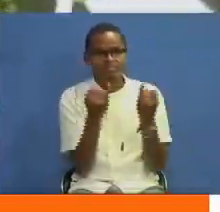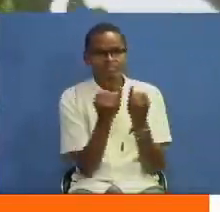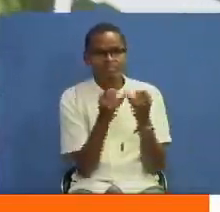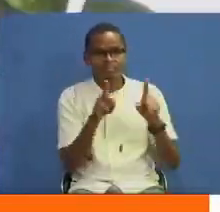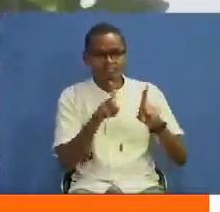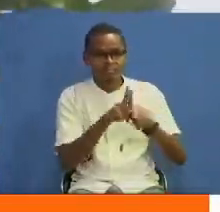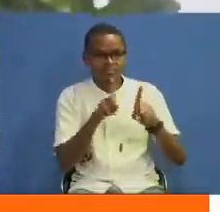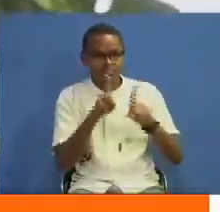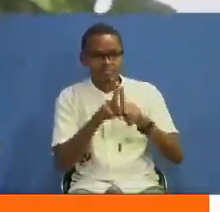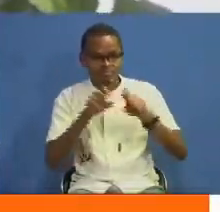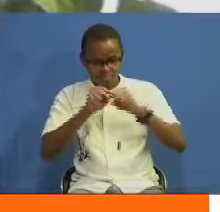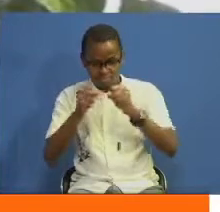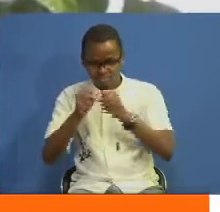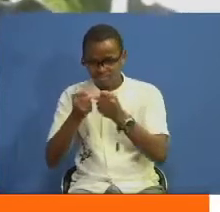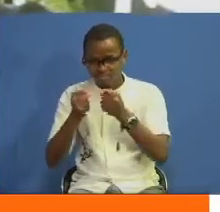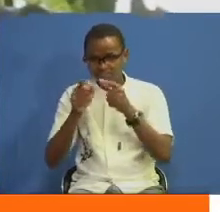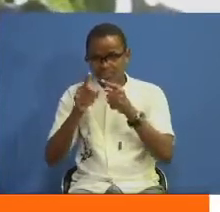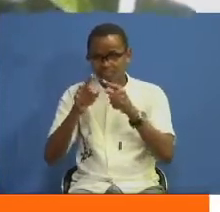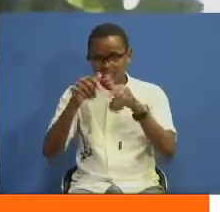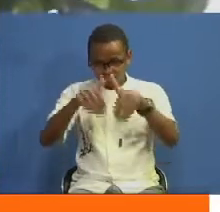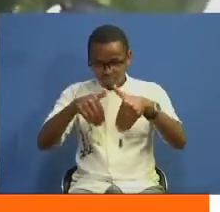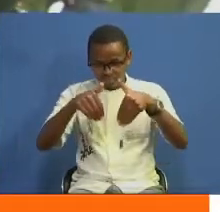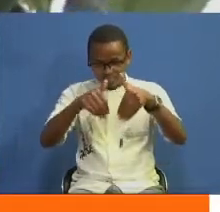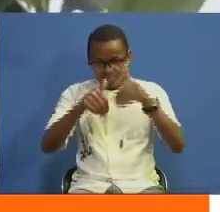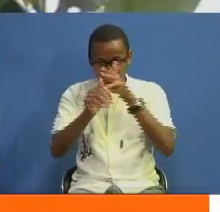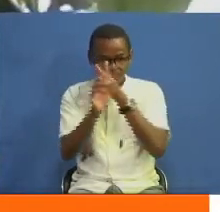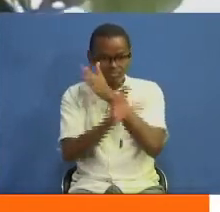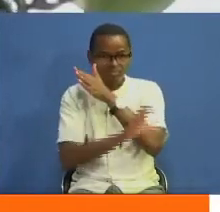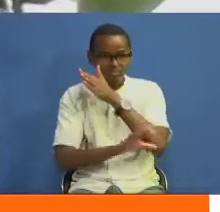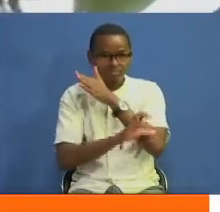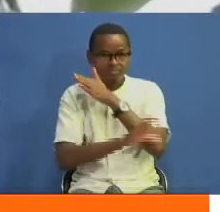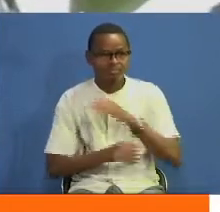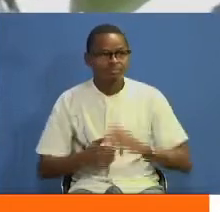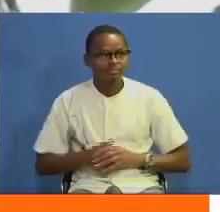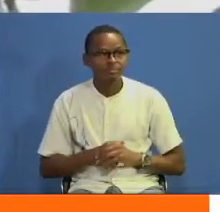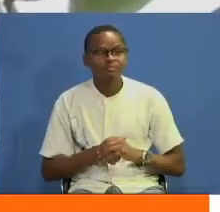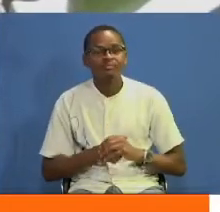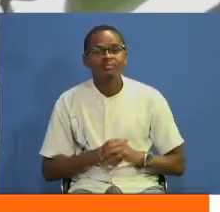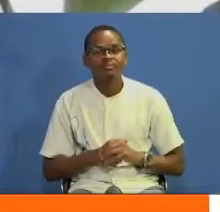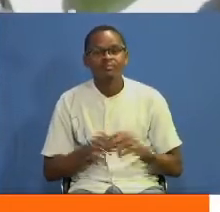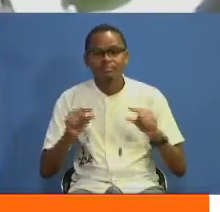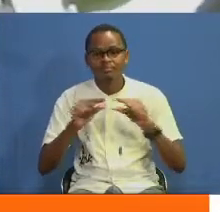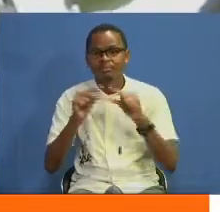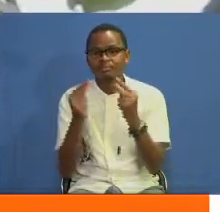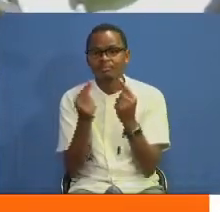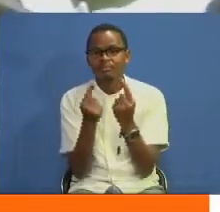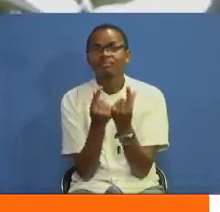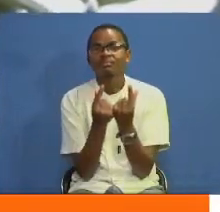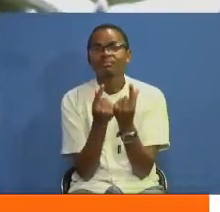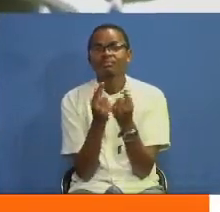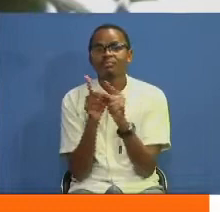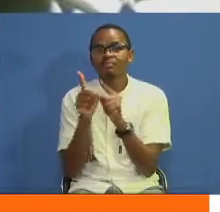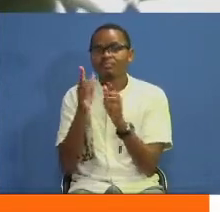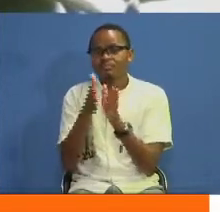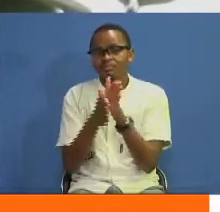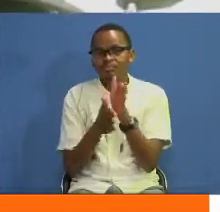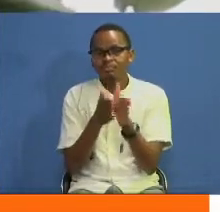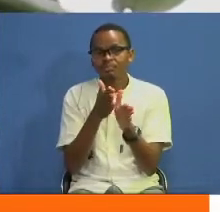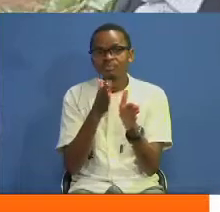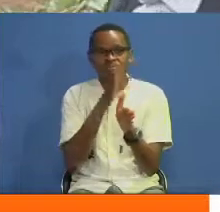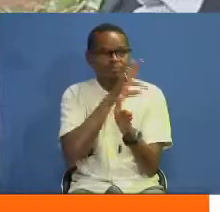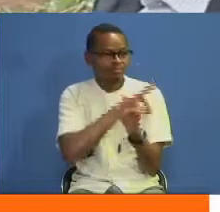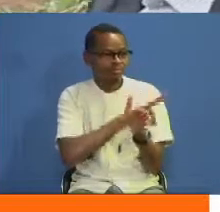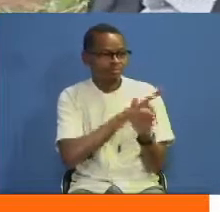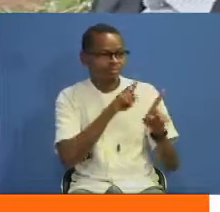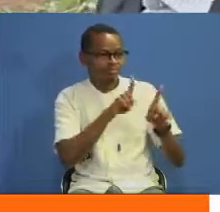hili likizorotesha sekta ya ukulima hapa nchini. Kikundi kutoka Ulaya katika mpango wa kuboresha soko